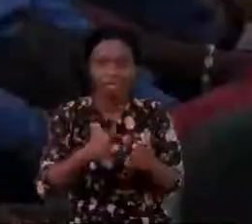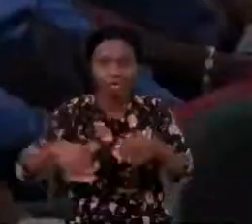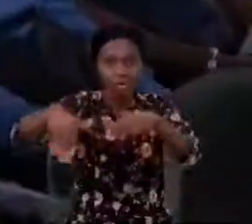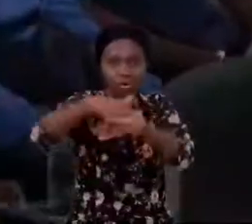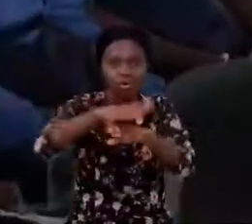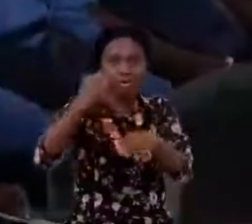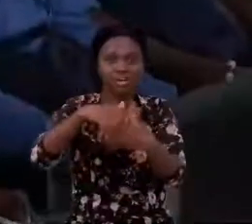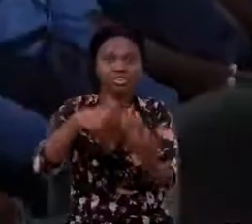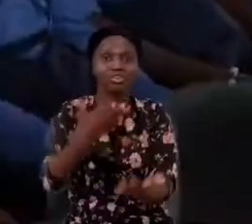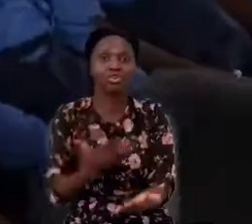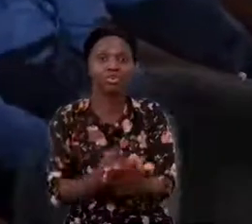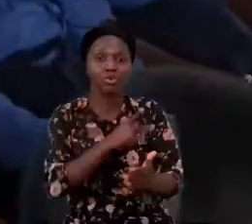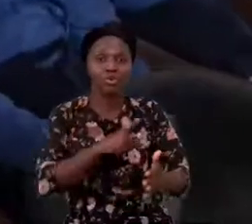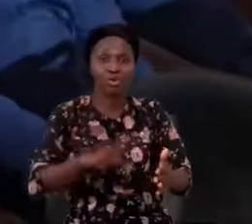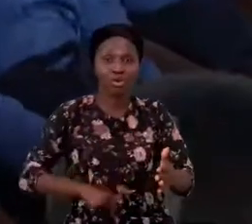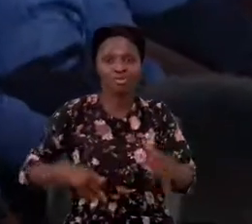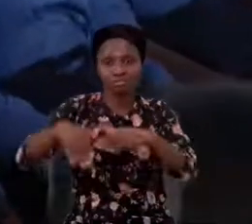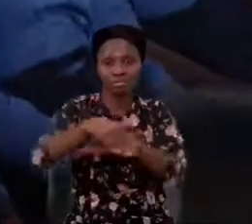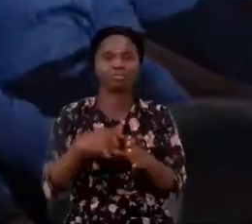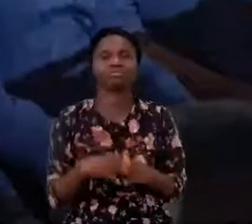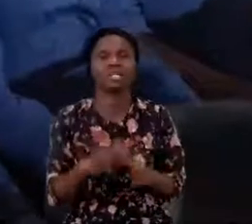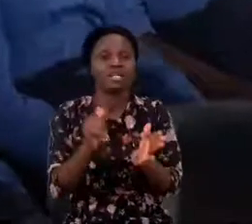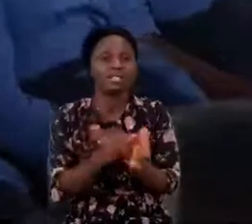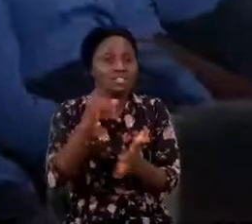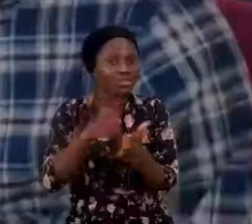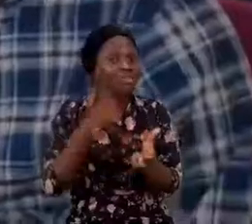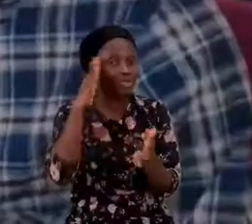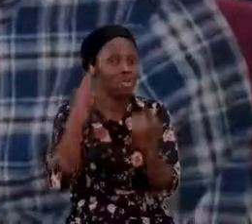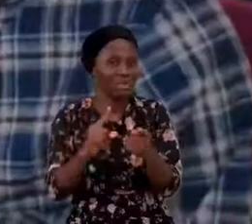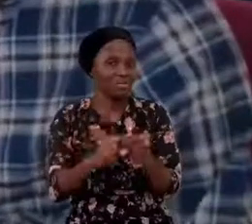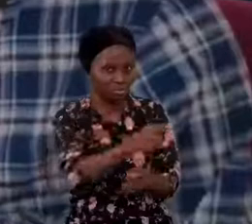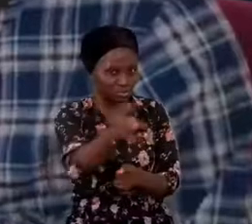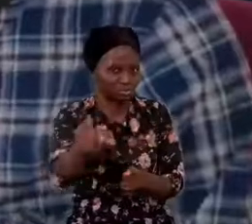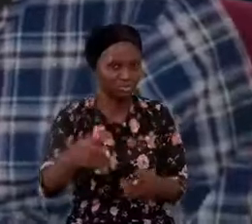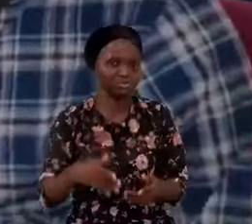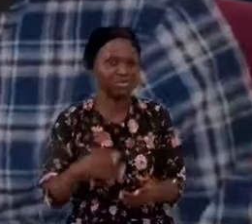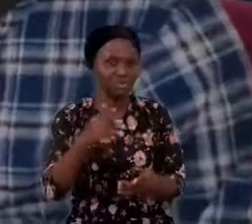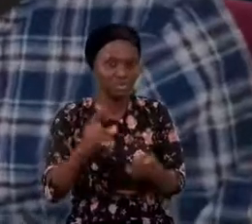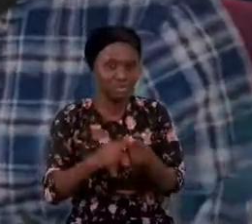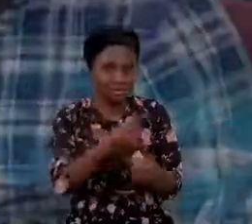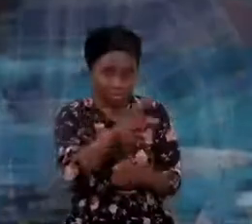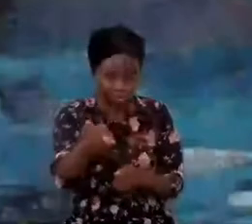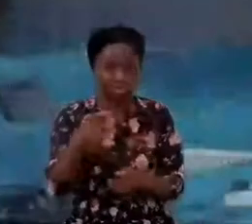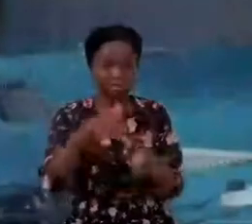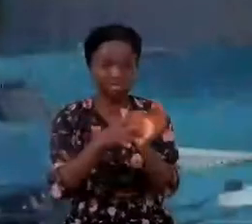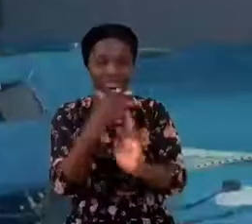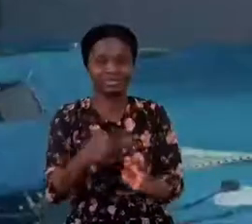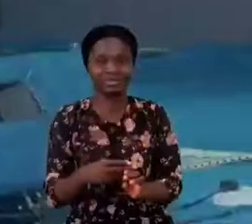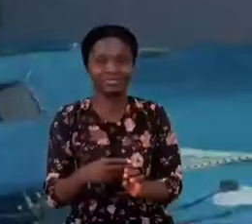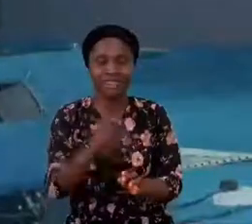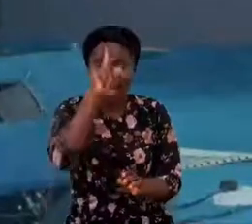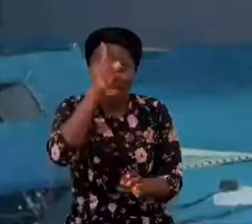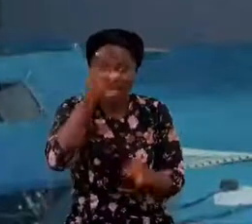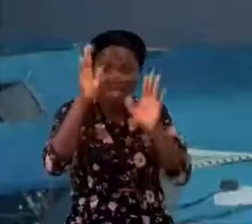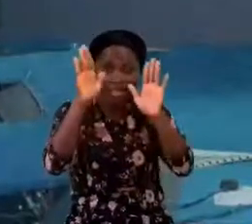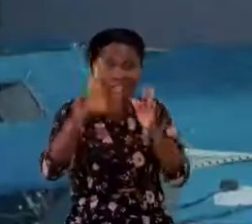à cette jeune fille. L'esprit supérieur excellent sera en toi. Quelle est la démonstration,